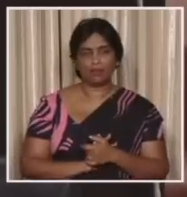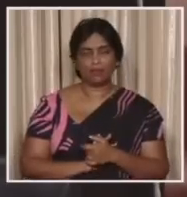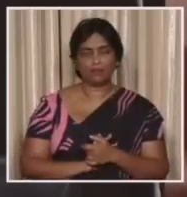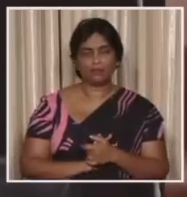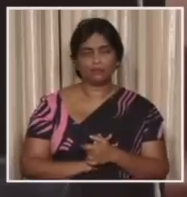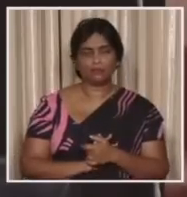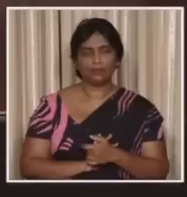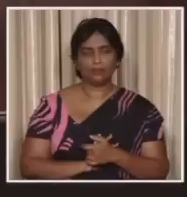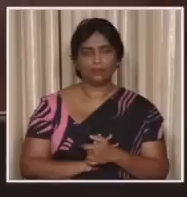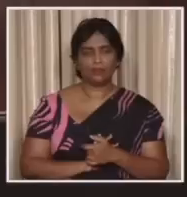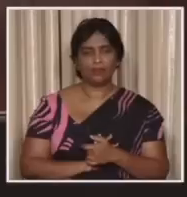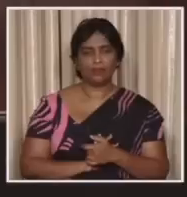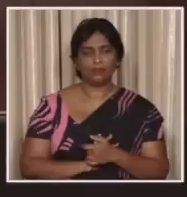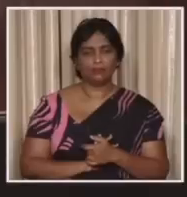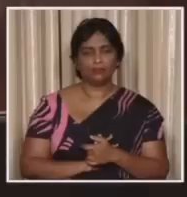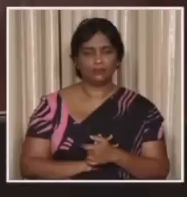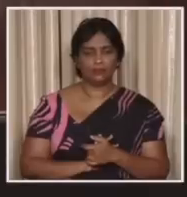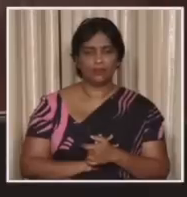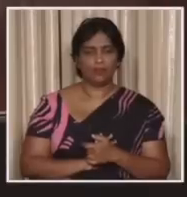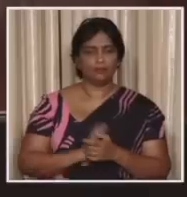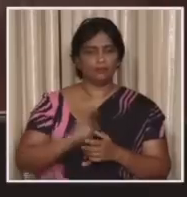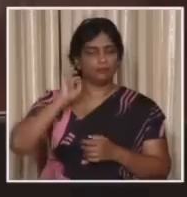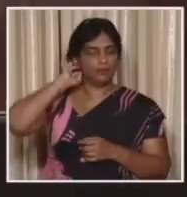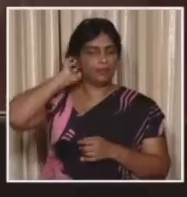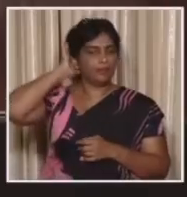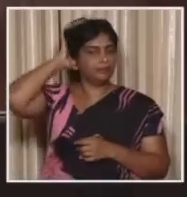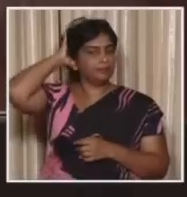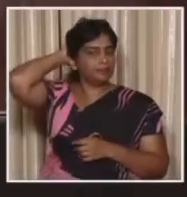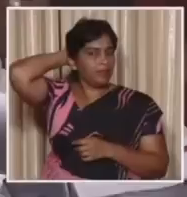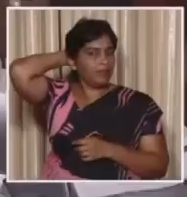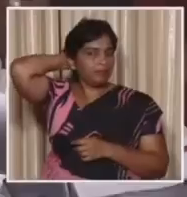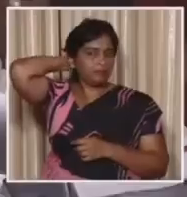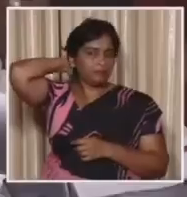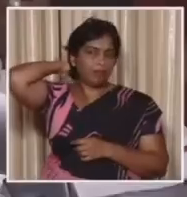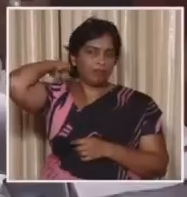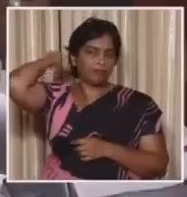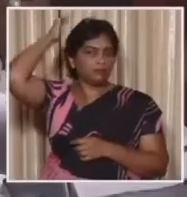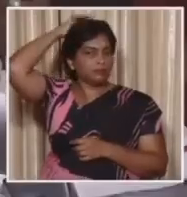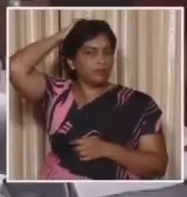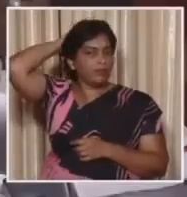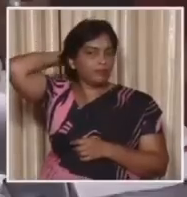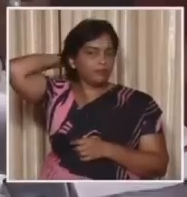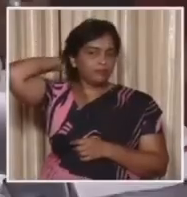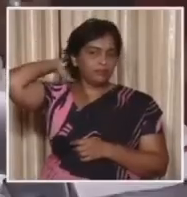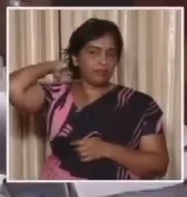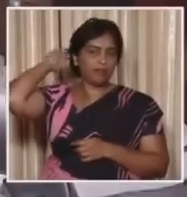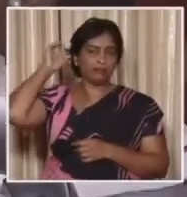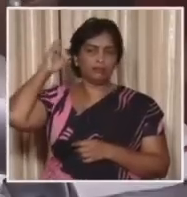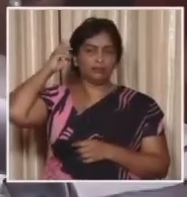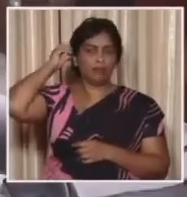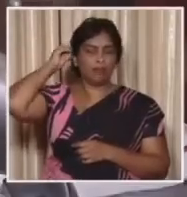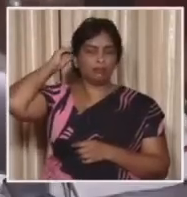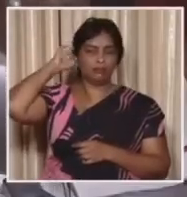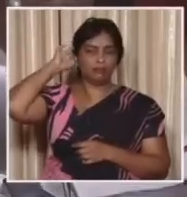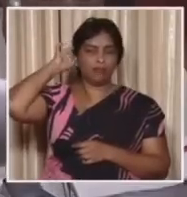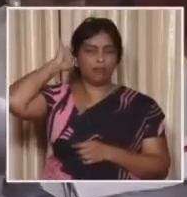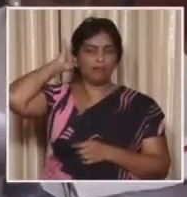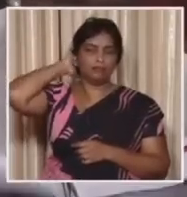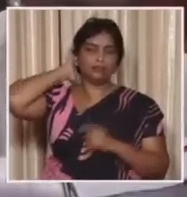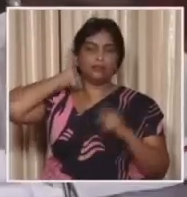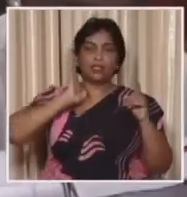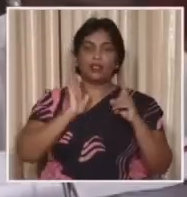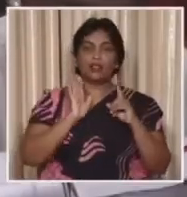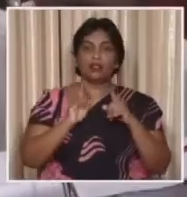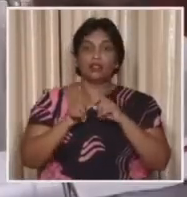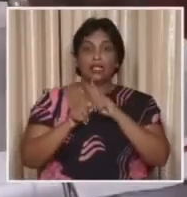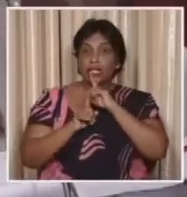විවාදයක් කරගන්න එපා මේ ප්‍රශ්න අහන වෙලා. ඕ කිරියල මතුම. ඒ අය තමයි දඩේ ගෙව්වේ. හොඳයි හරි. ඒ අය තමයි දඩේ ගෙව්වේ. මොකද නිලන්ත ජයවර්ධන